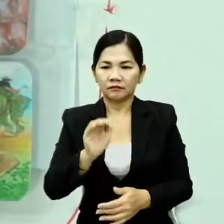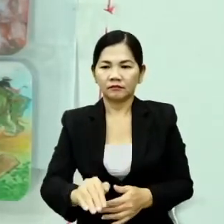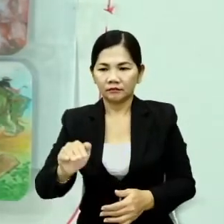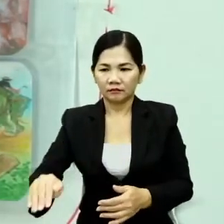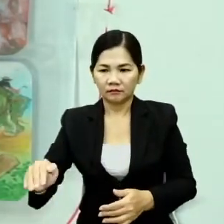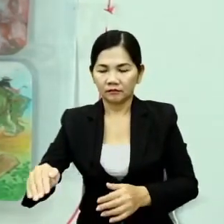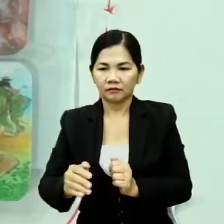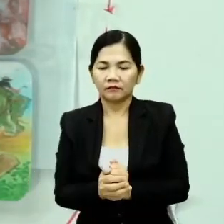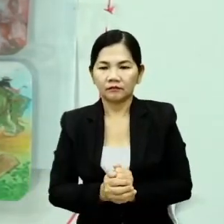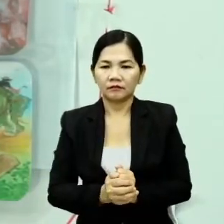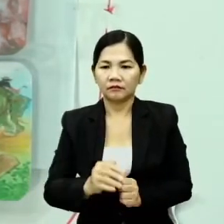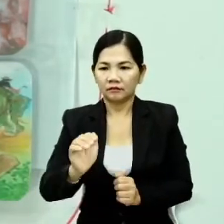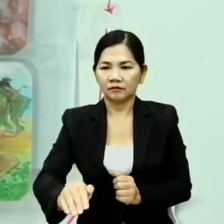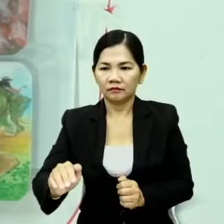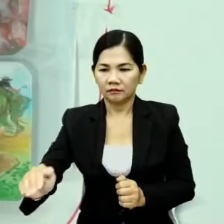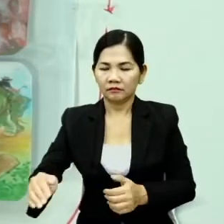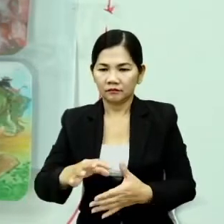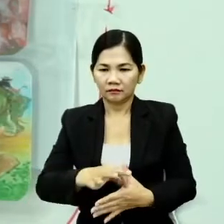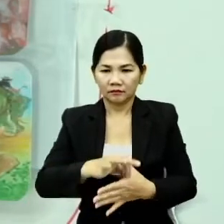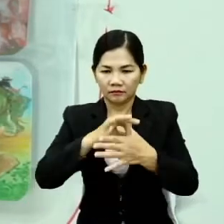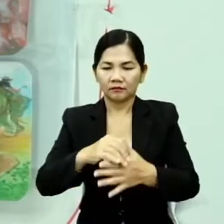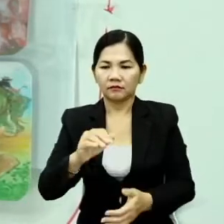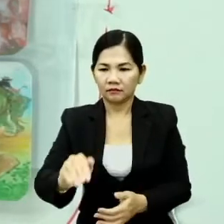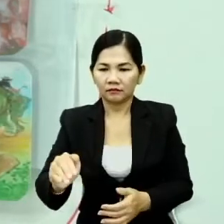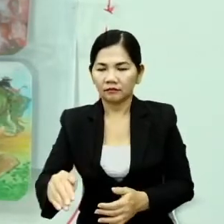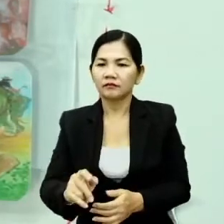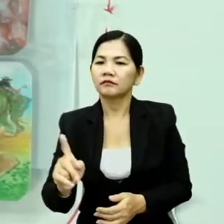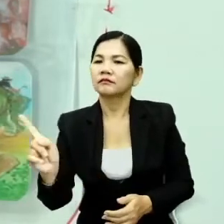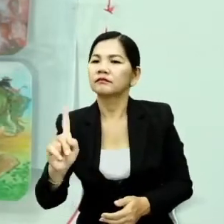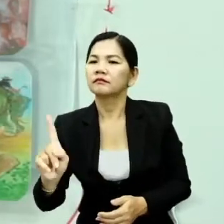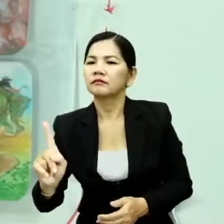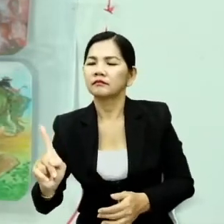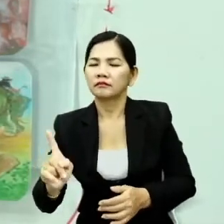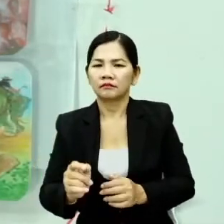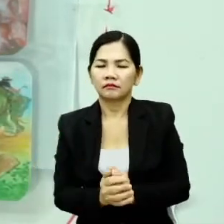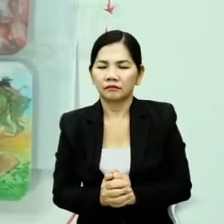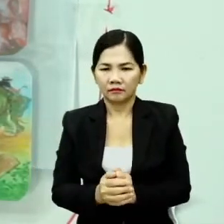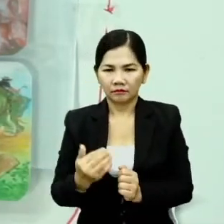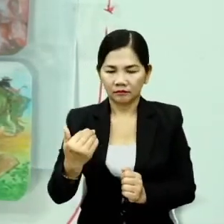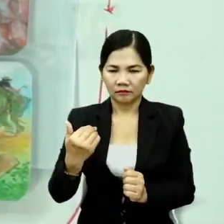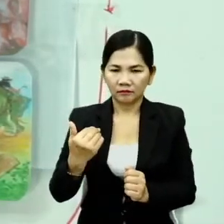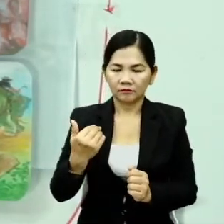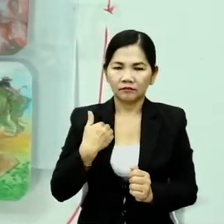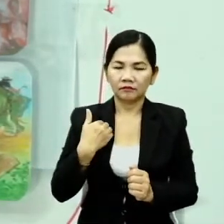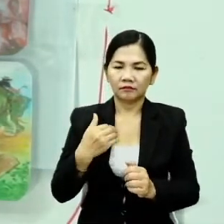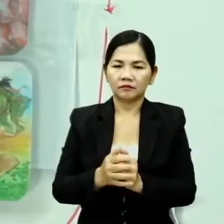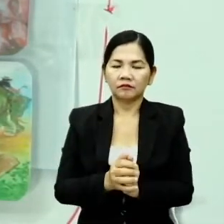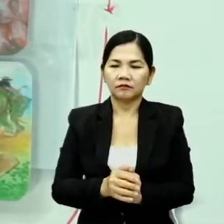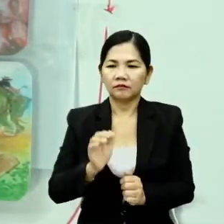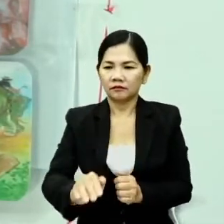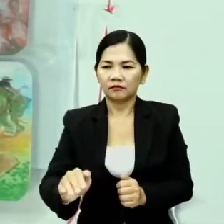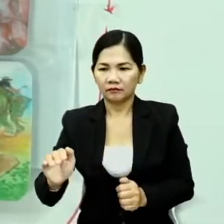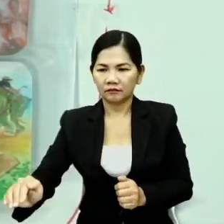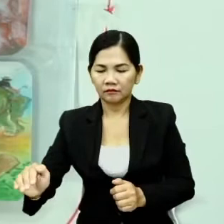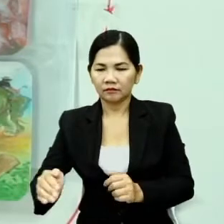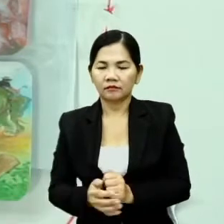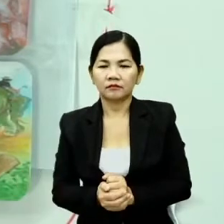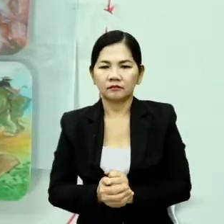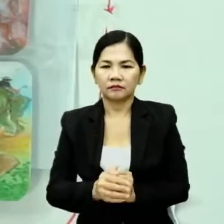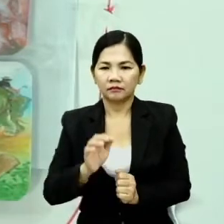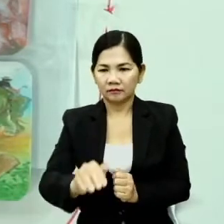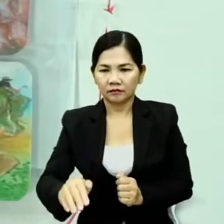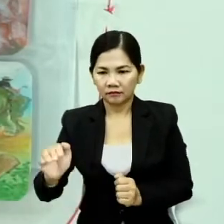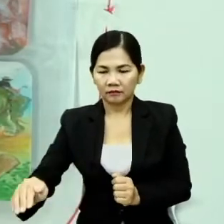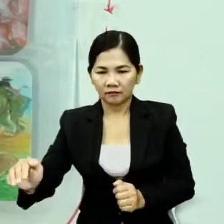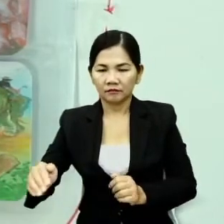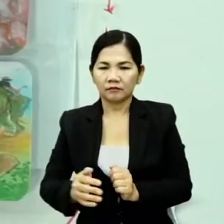con á cha rụt sạch còn kẹp chân sạch còn kẹp đi ban màu bình á con cha ban màu pí cha còn kẹp là con á cha chân